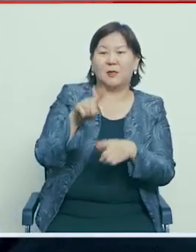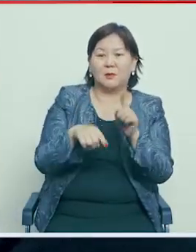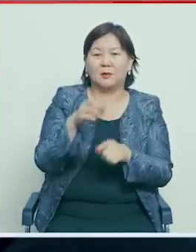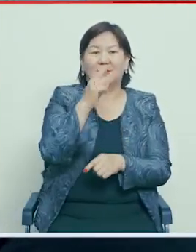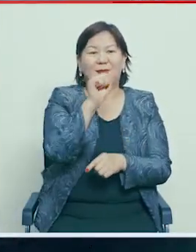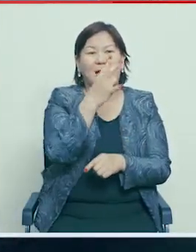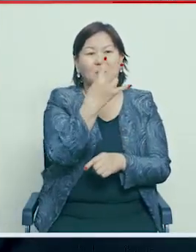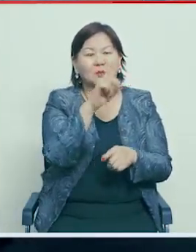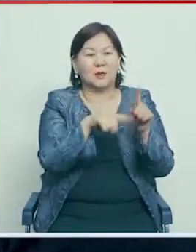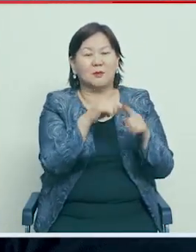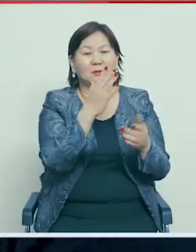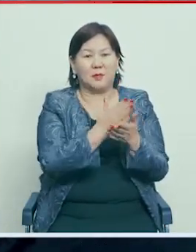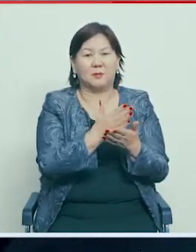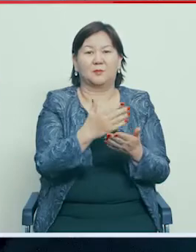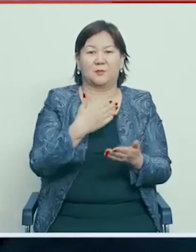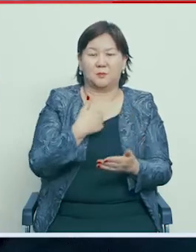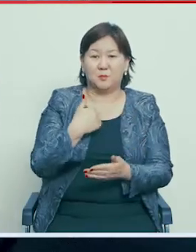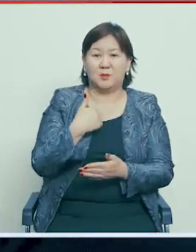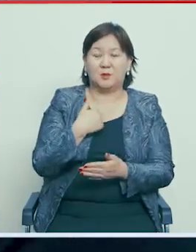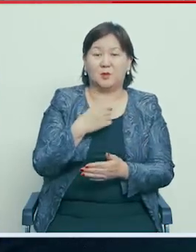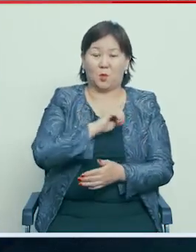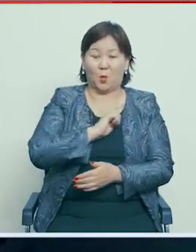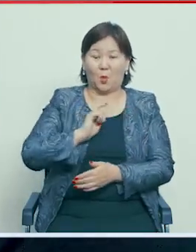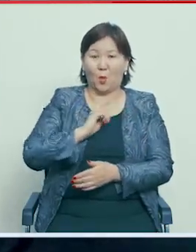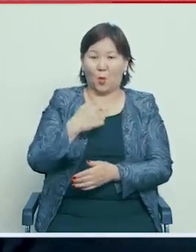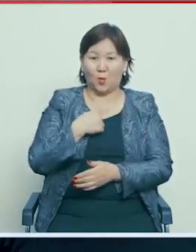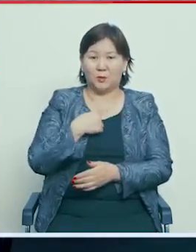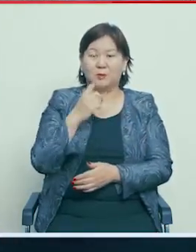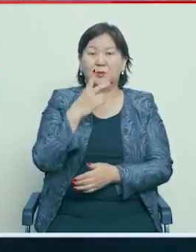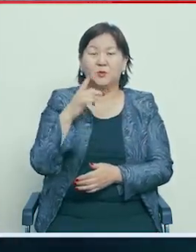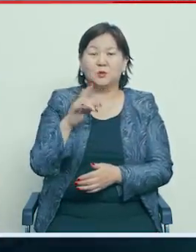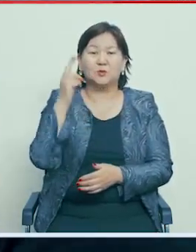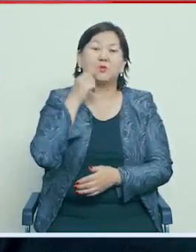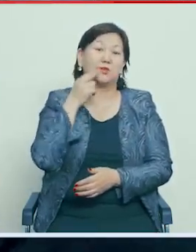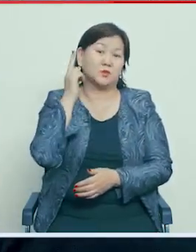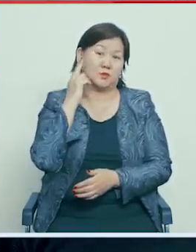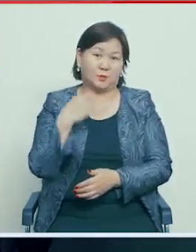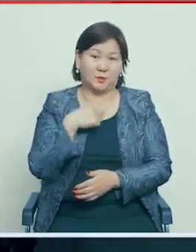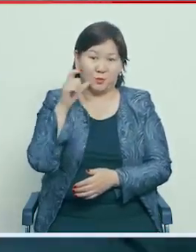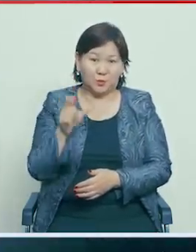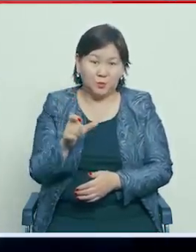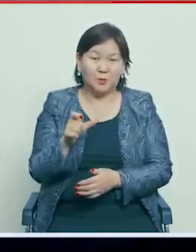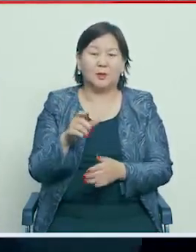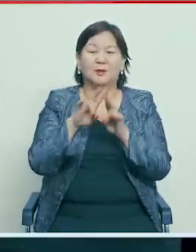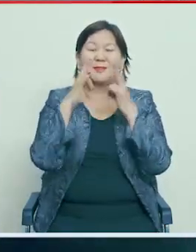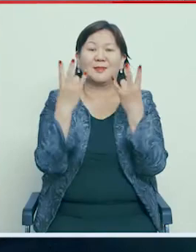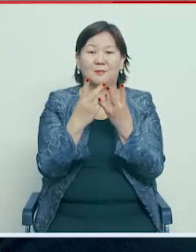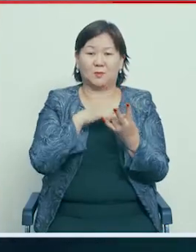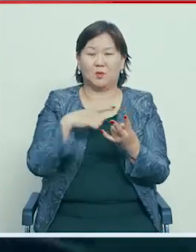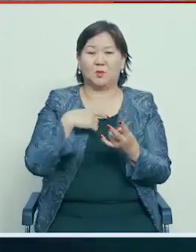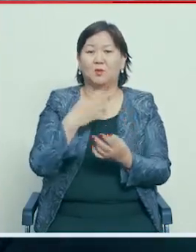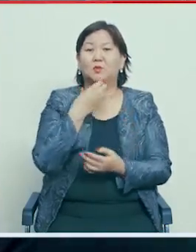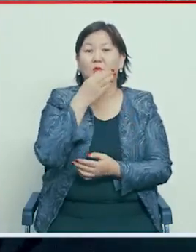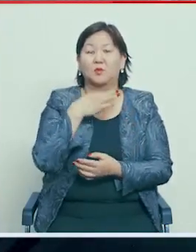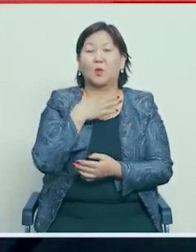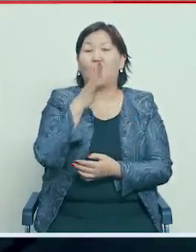даавнд ямар байхын гэдэг юм уу те. За миний зүгээр хувь хүний зүгээс би бол сонсголын бэрхшээлтэй хүн. Нийгэмдээ би өөрийнхөө дуу